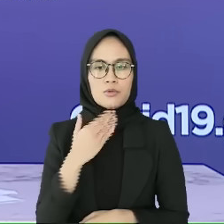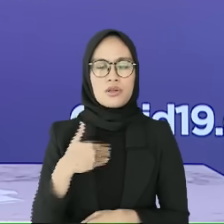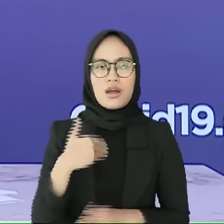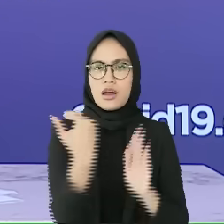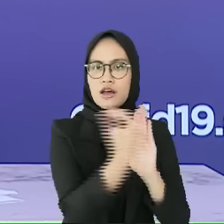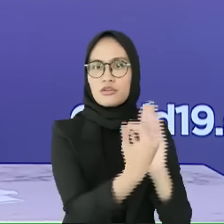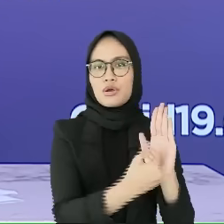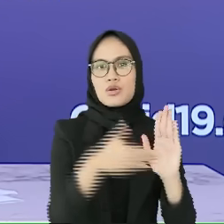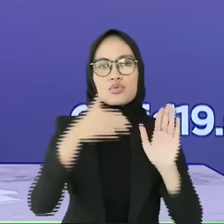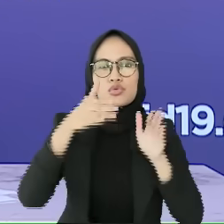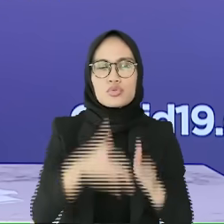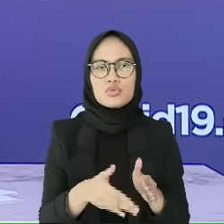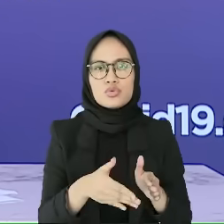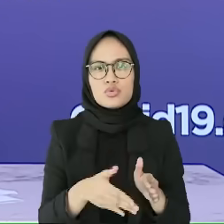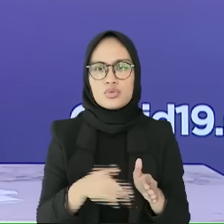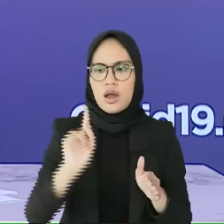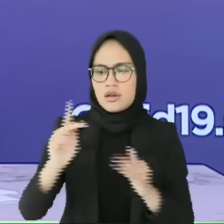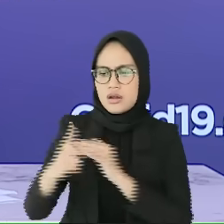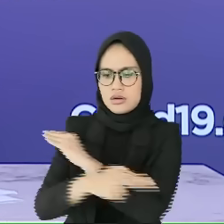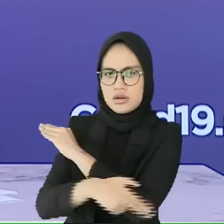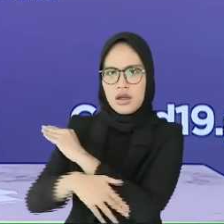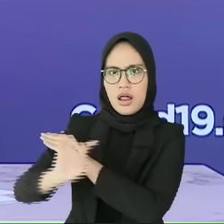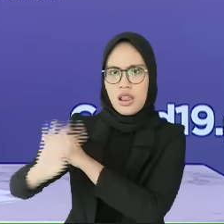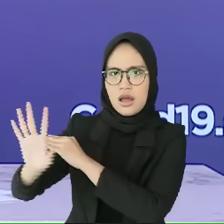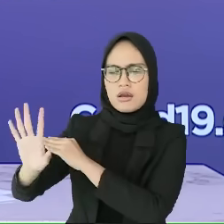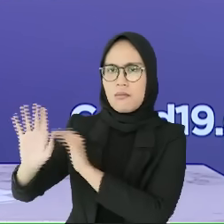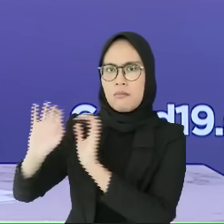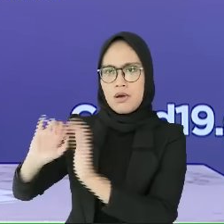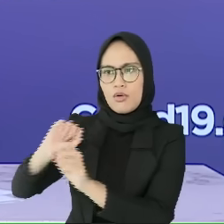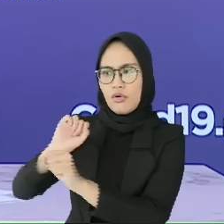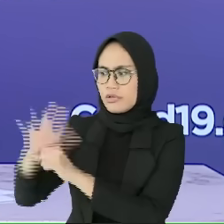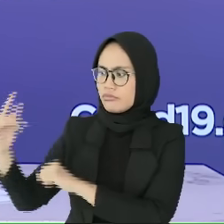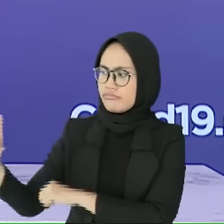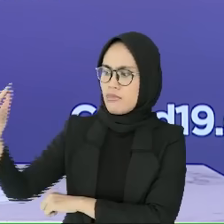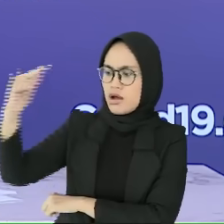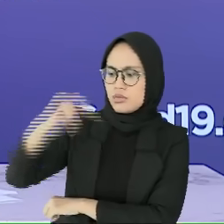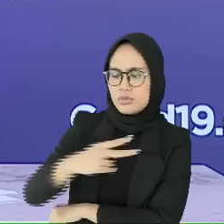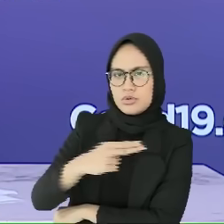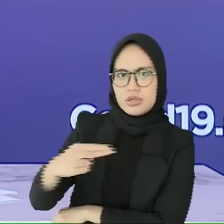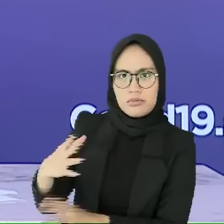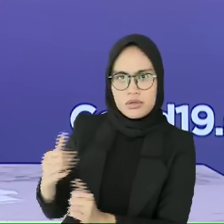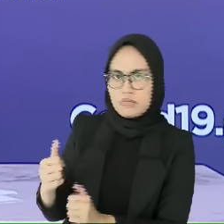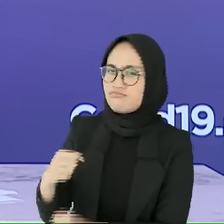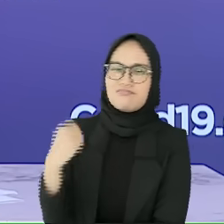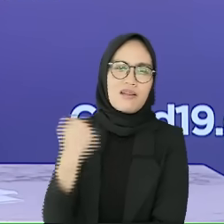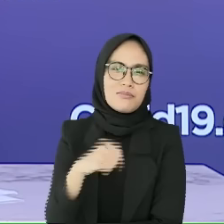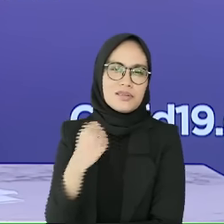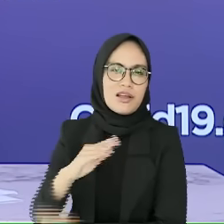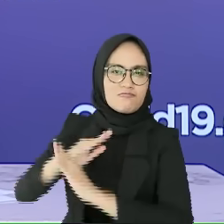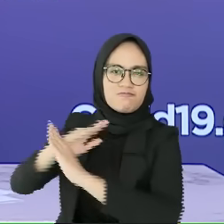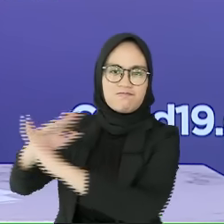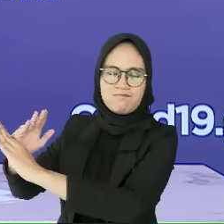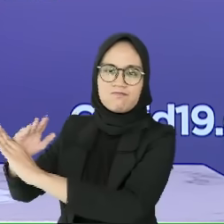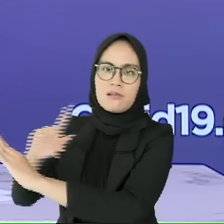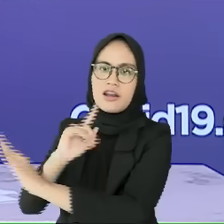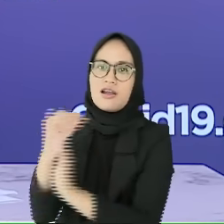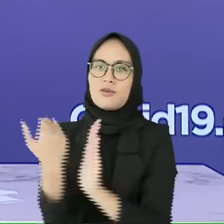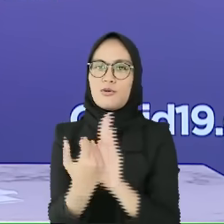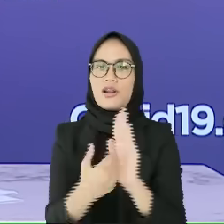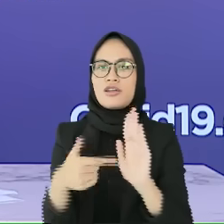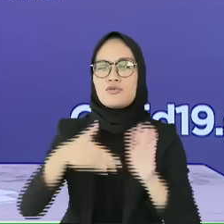negara tertentu dengan tingkat penyebaran COVID-19 yang tinggi sesuai dengan rekomendasi dari Kementerian